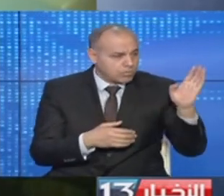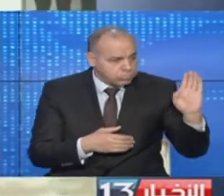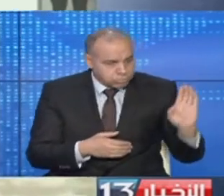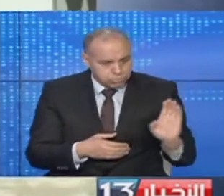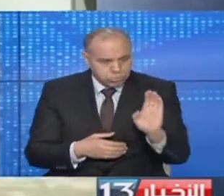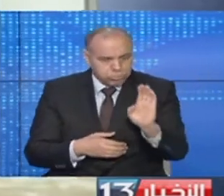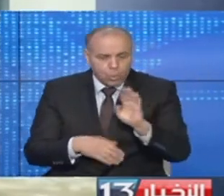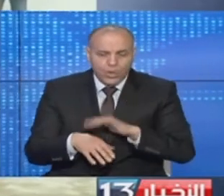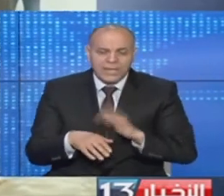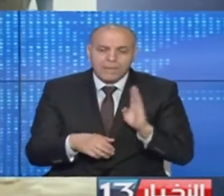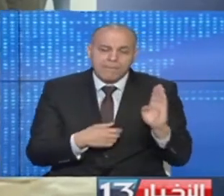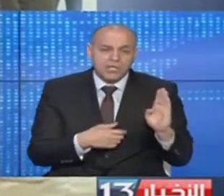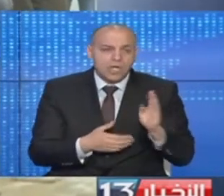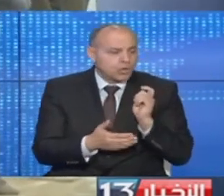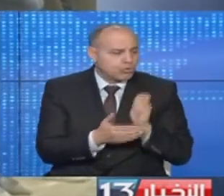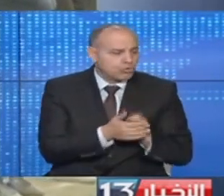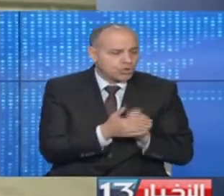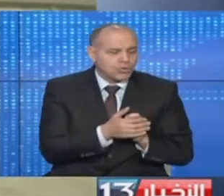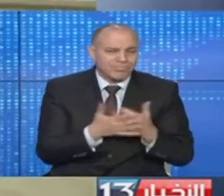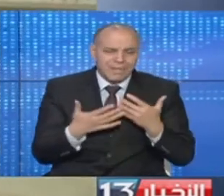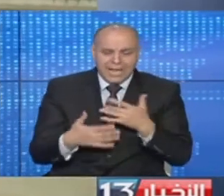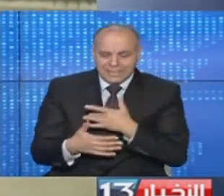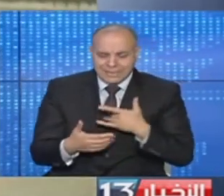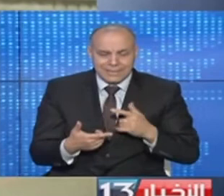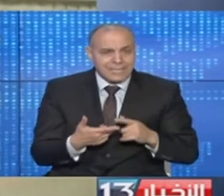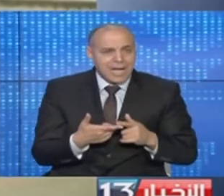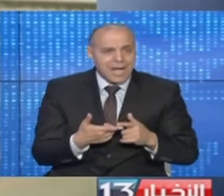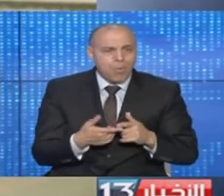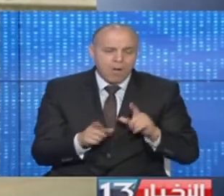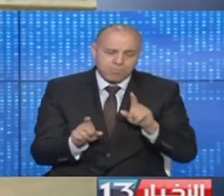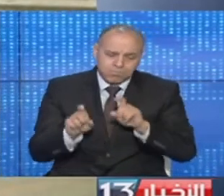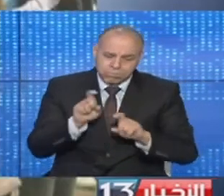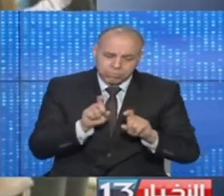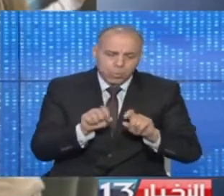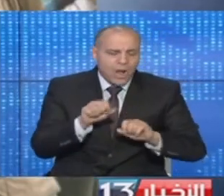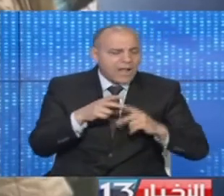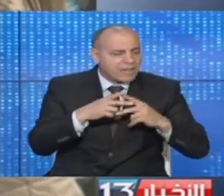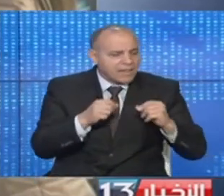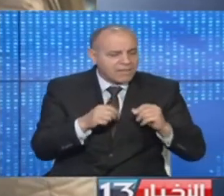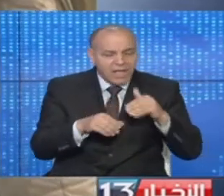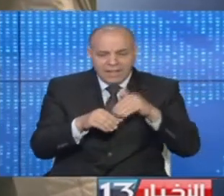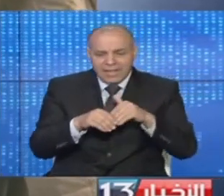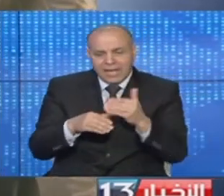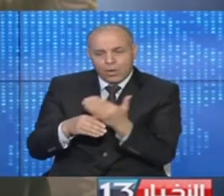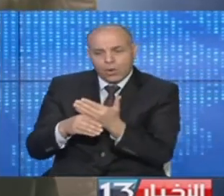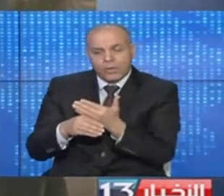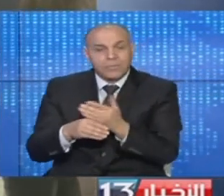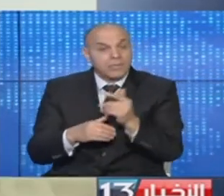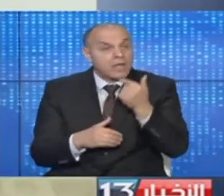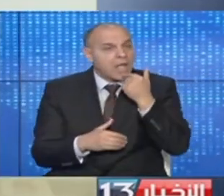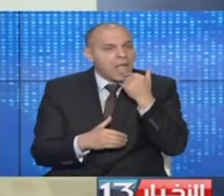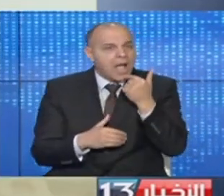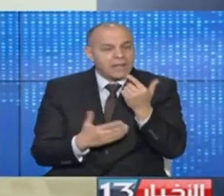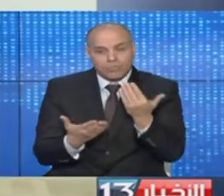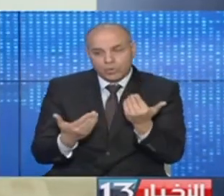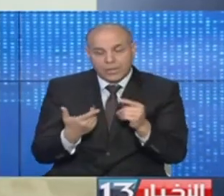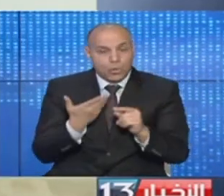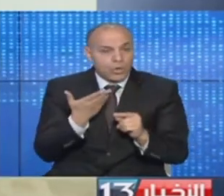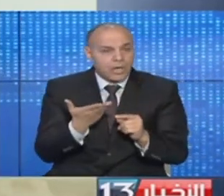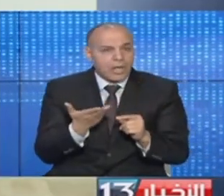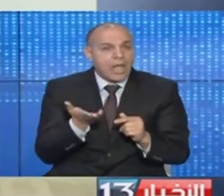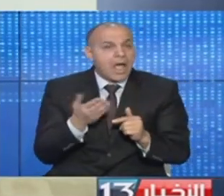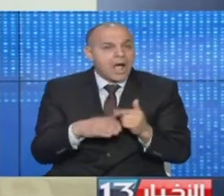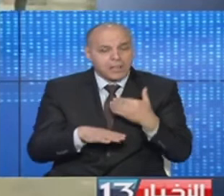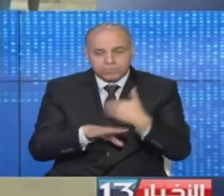المرصودة بولاية باجة لشراء جل المستلزمات الصحية ومواد التعقيم والتنظيف بالمؤسسات التربوية، من المنتظر أن